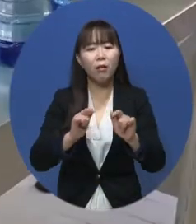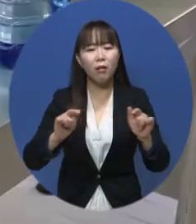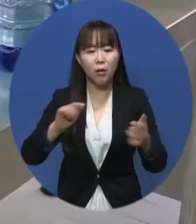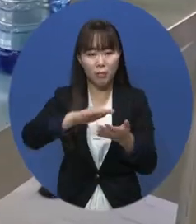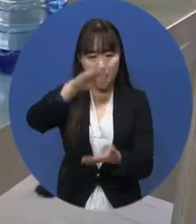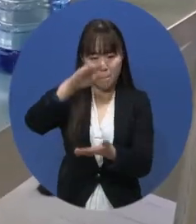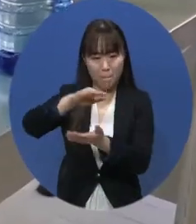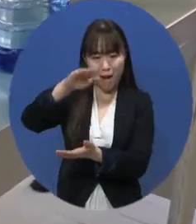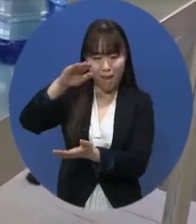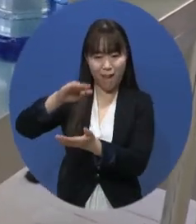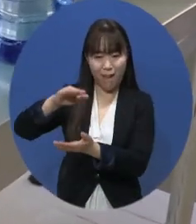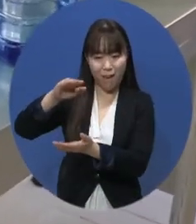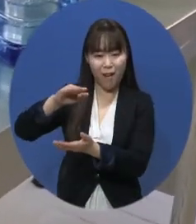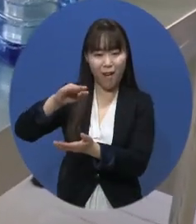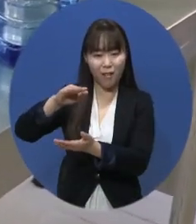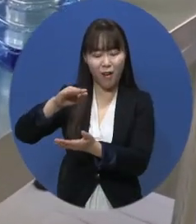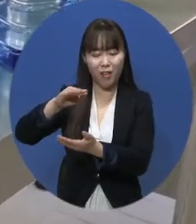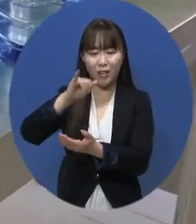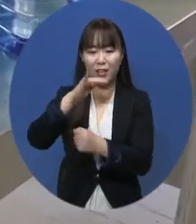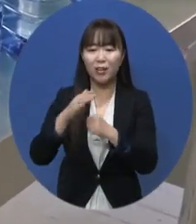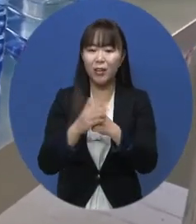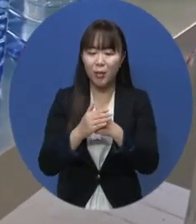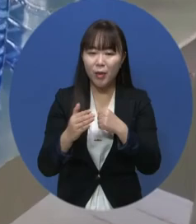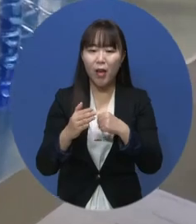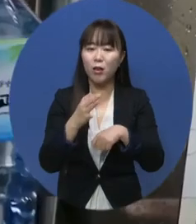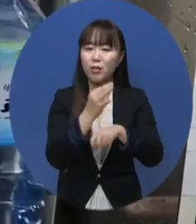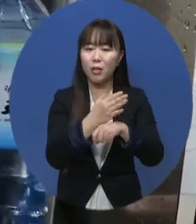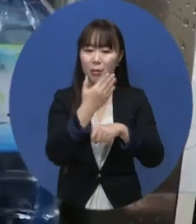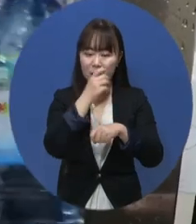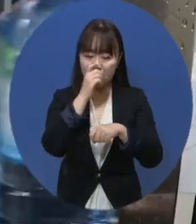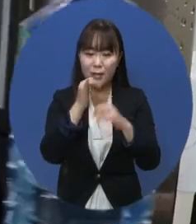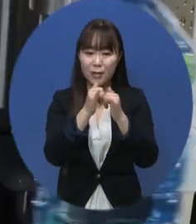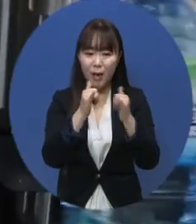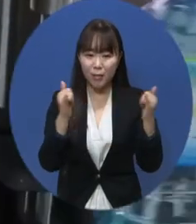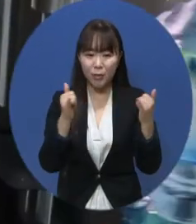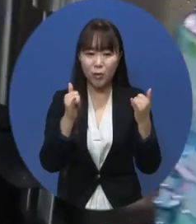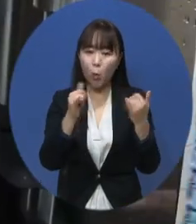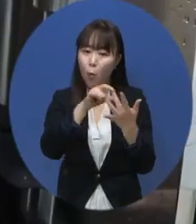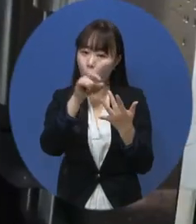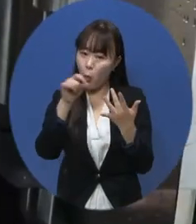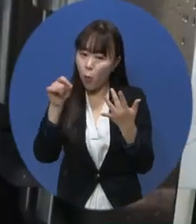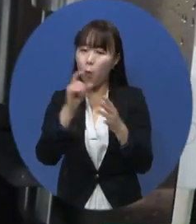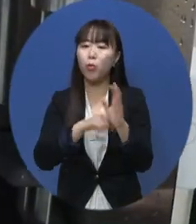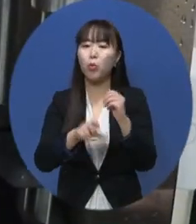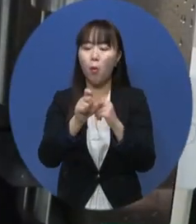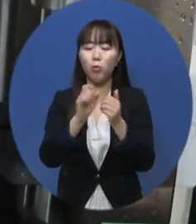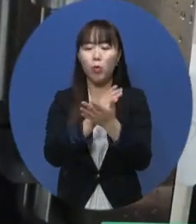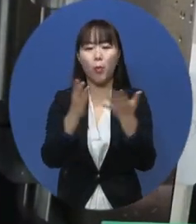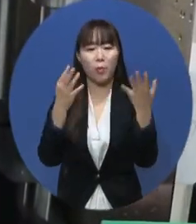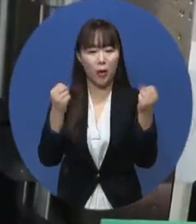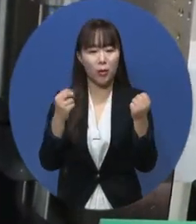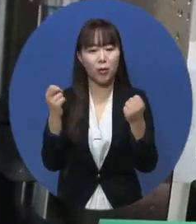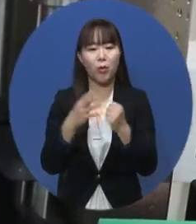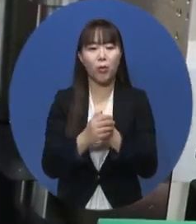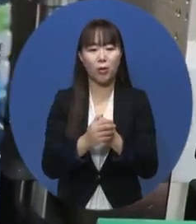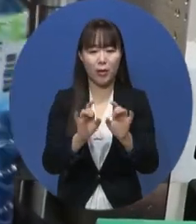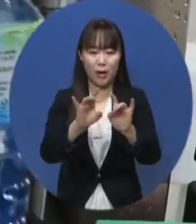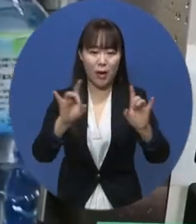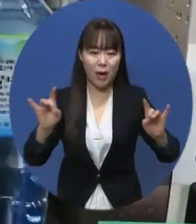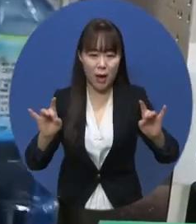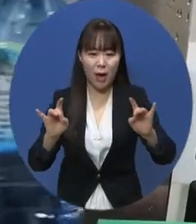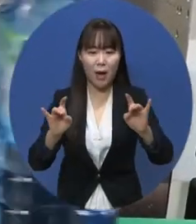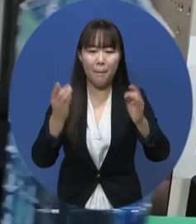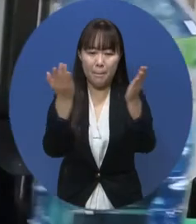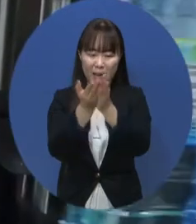규격의 소포장 용기를 선보여 소비자들에게 선택의 폭을 넓혔으며 농가별